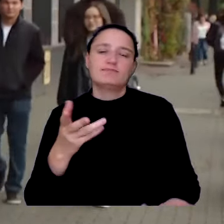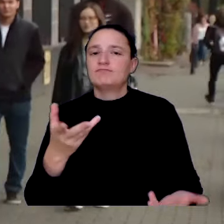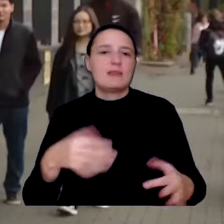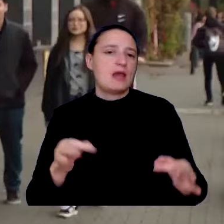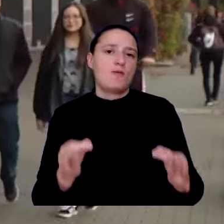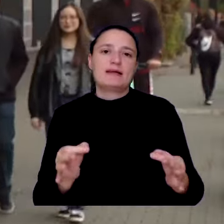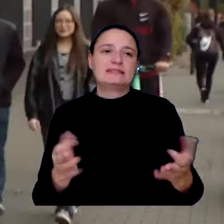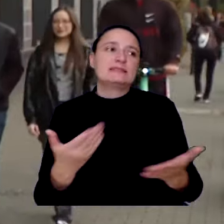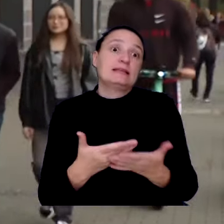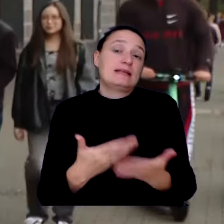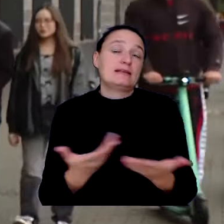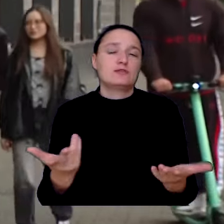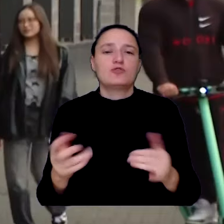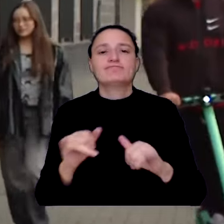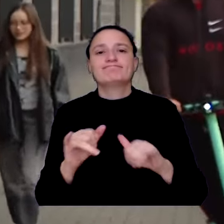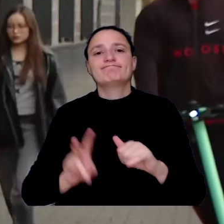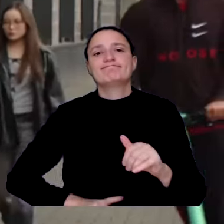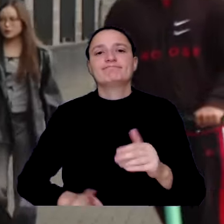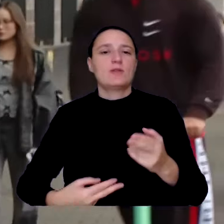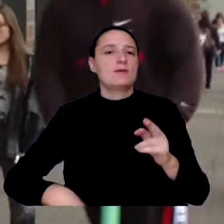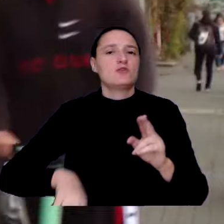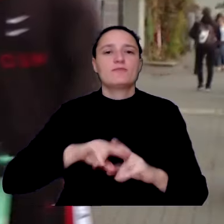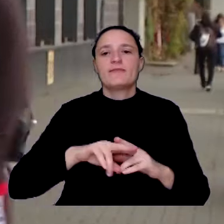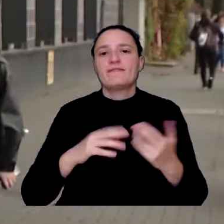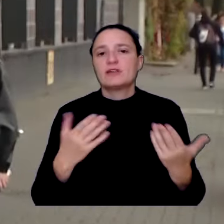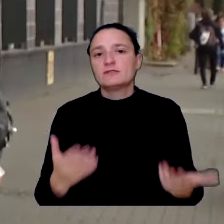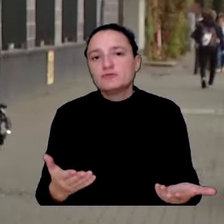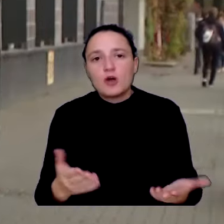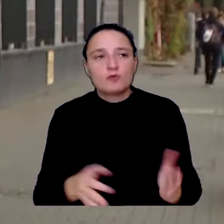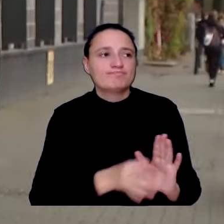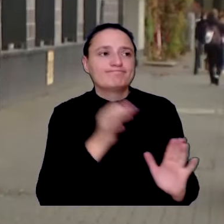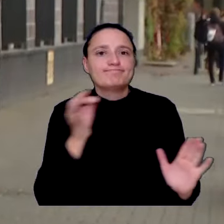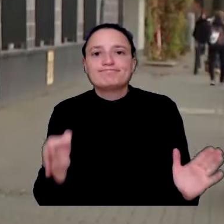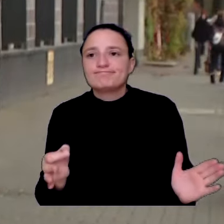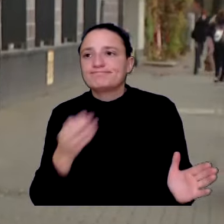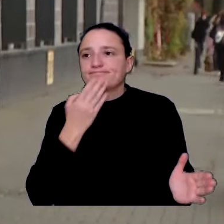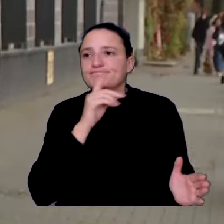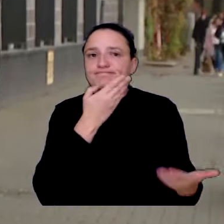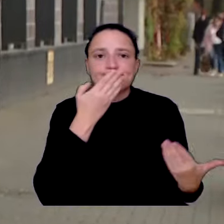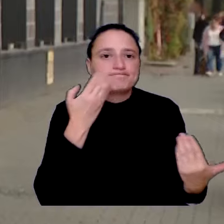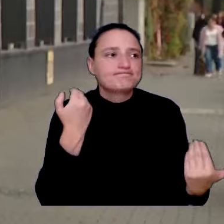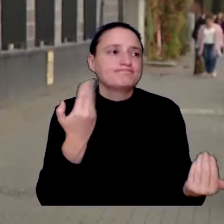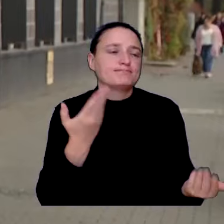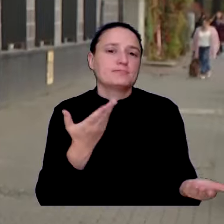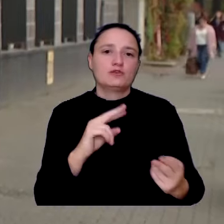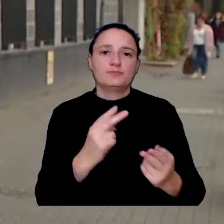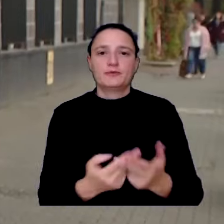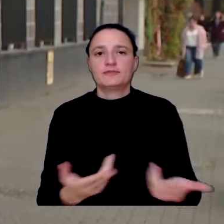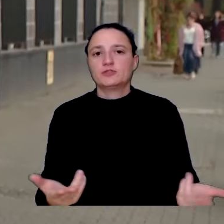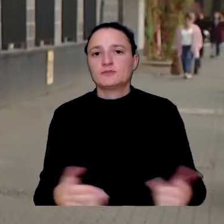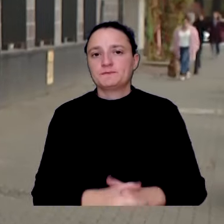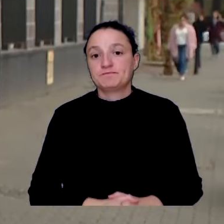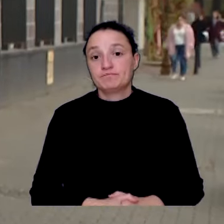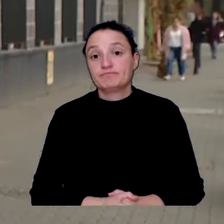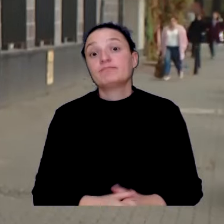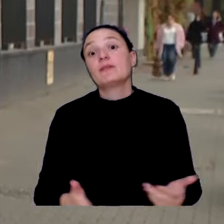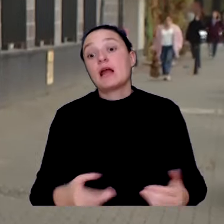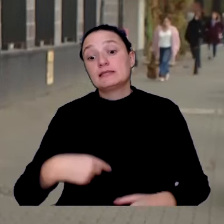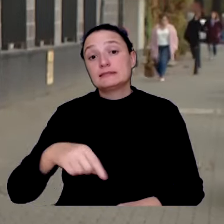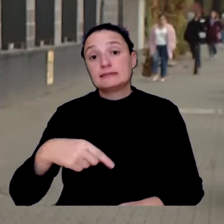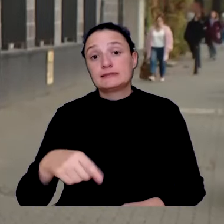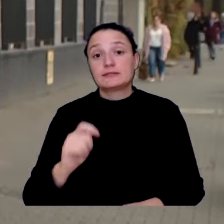ze strony kierownictwa resortu na ten moment, tak jak nie otrzymaliśmy, tak nadal nie otrzymamy. No, co pokażą najbliższe